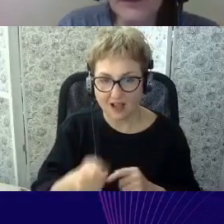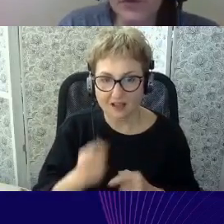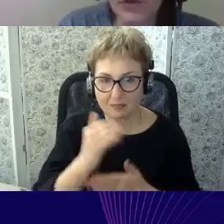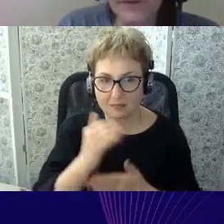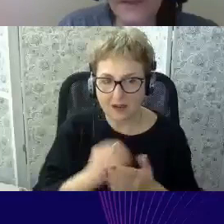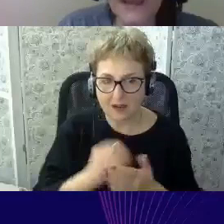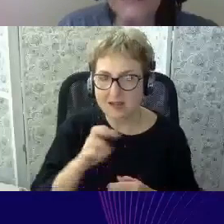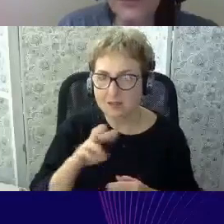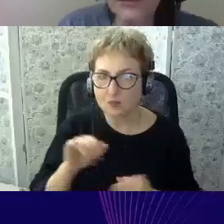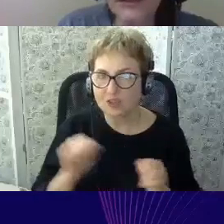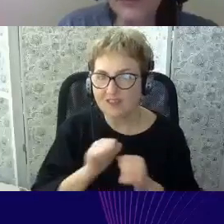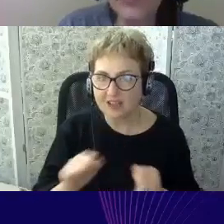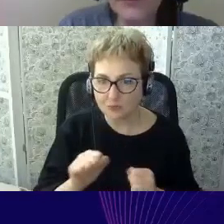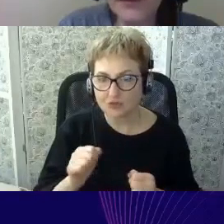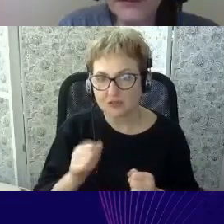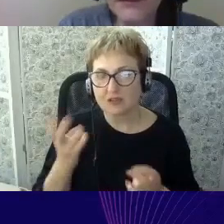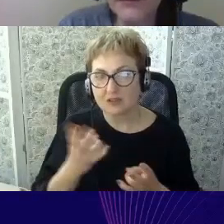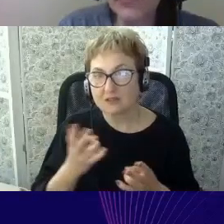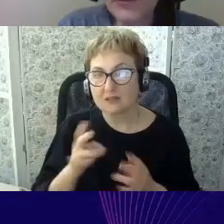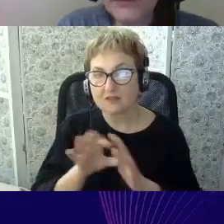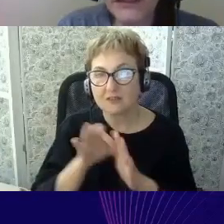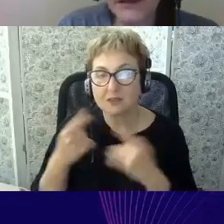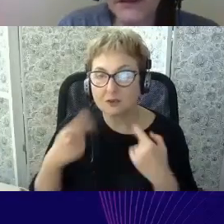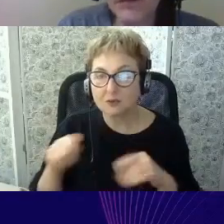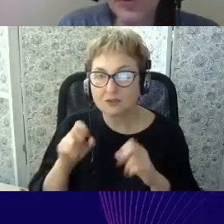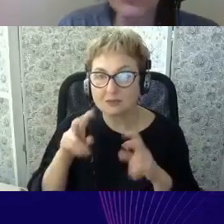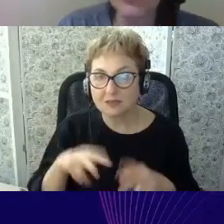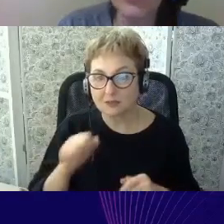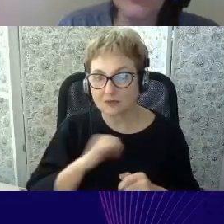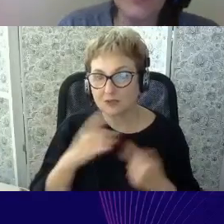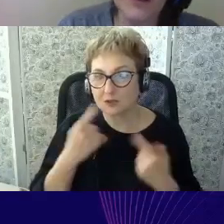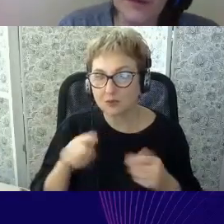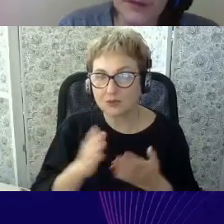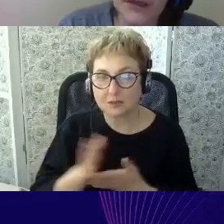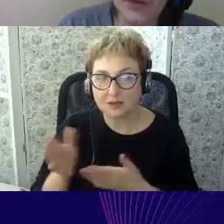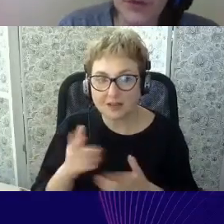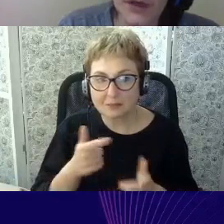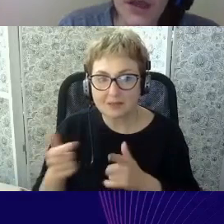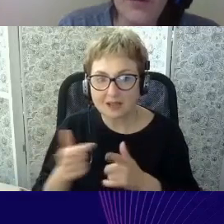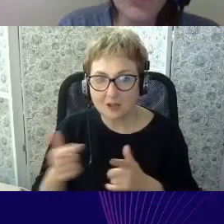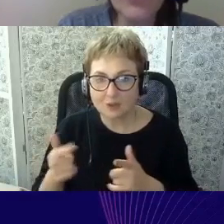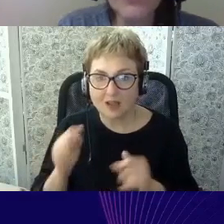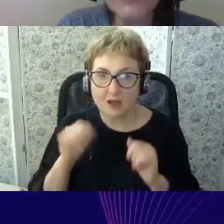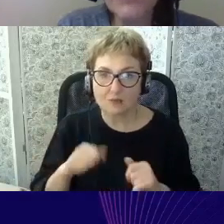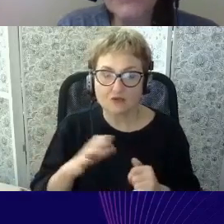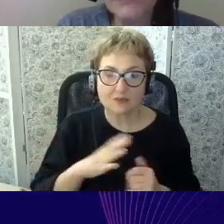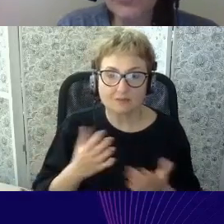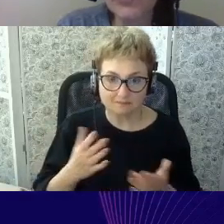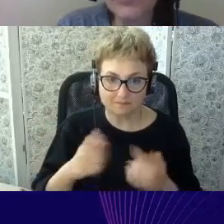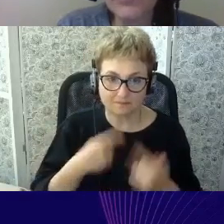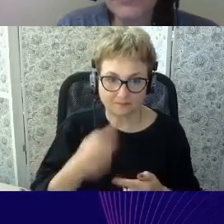ему невозможно. Значит, следует выбрать другую специальность, может быть, другое направление подготовки. Может